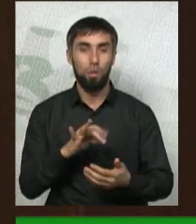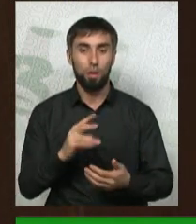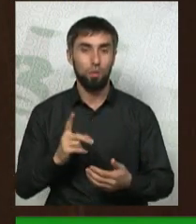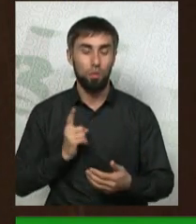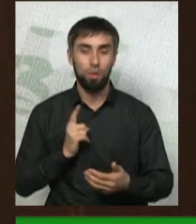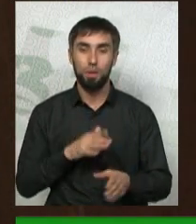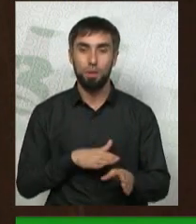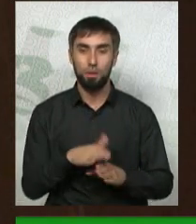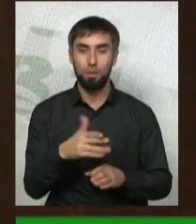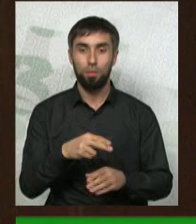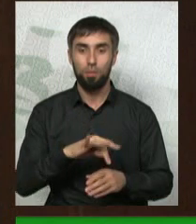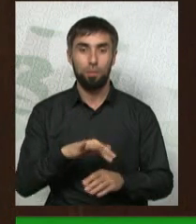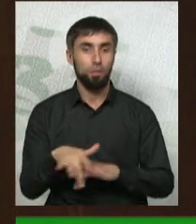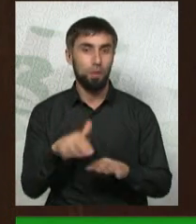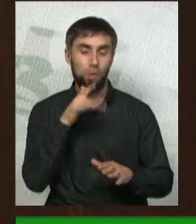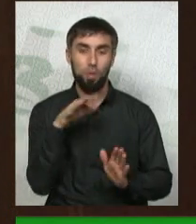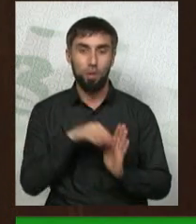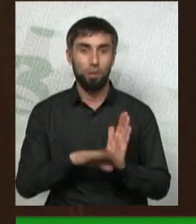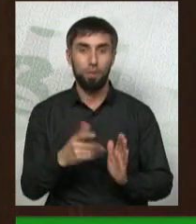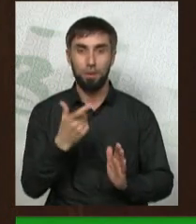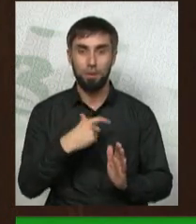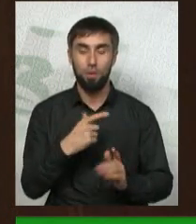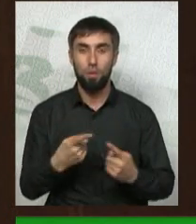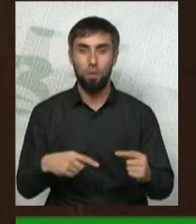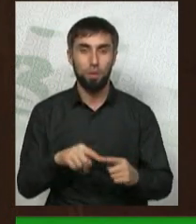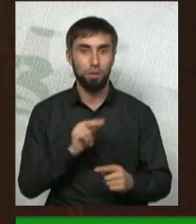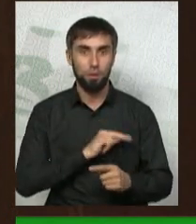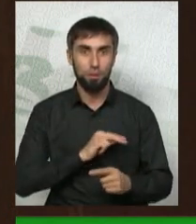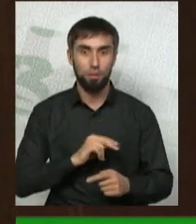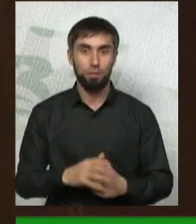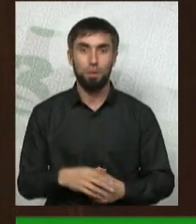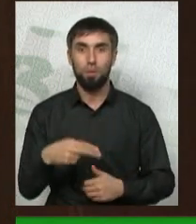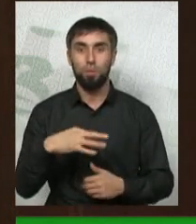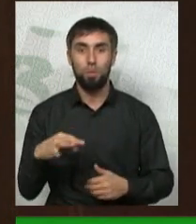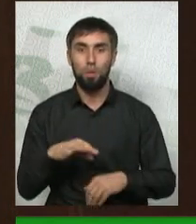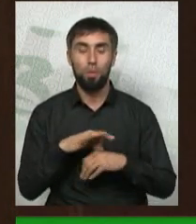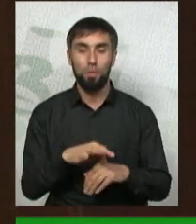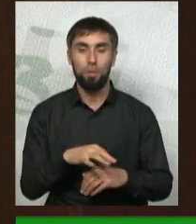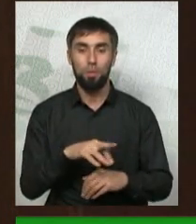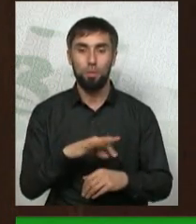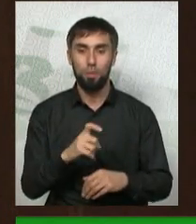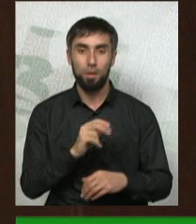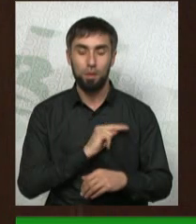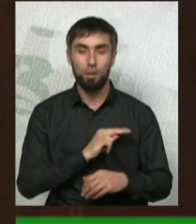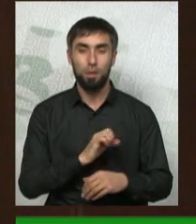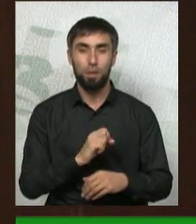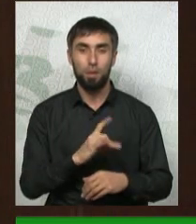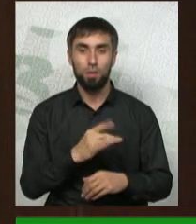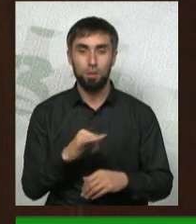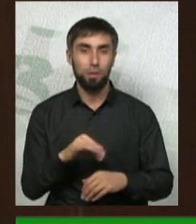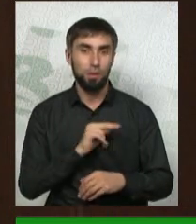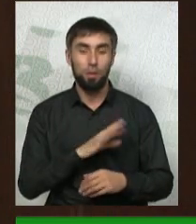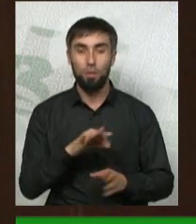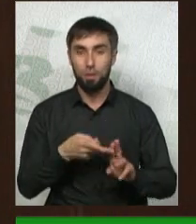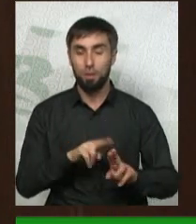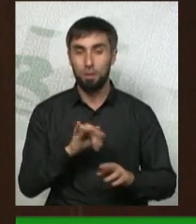реализует определенный перечень мероприятий, в который включает в себя организацию работы по проведению полевых работ, археологических работ. Вот. И